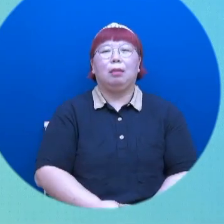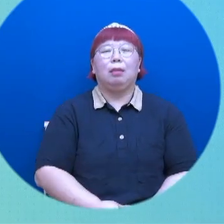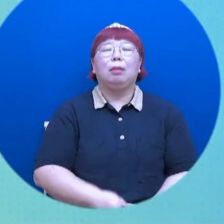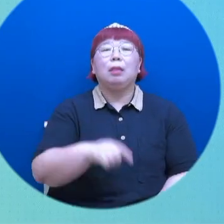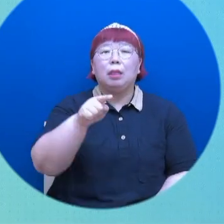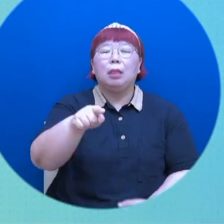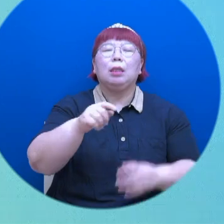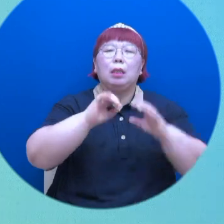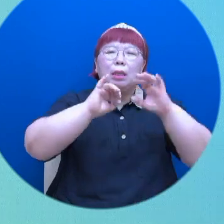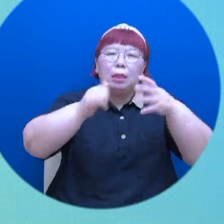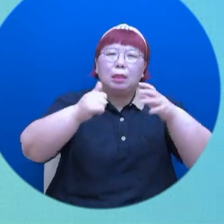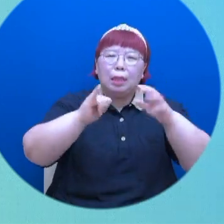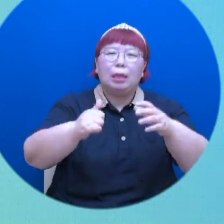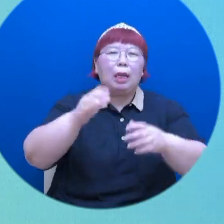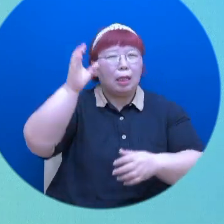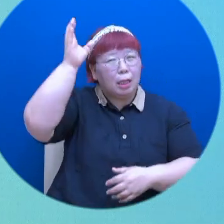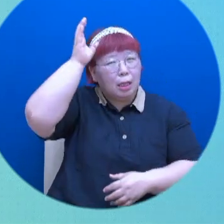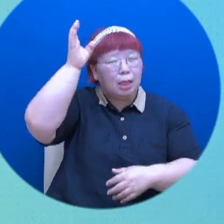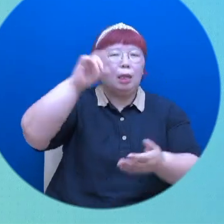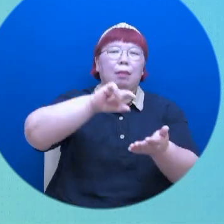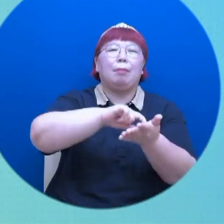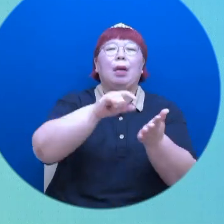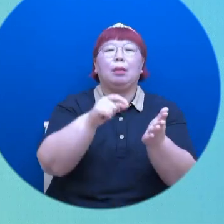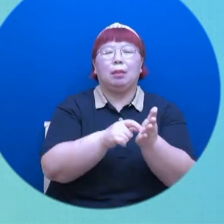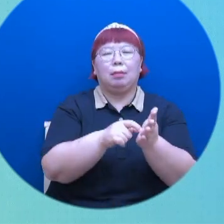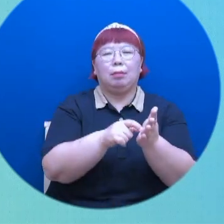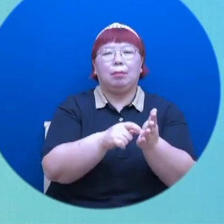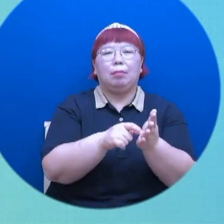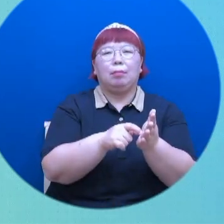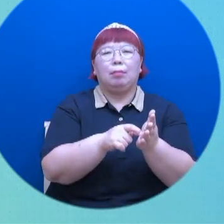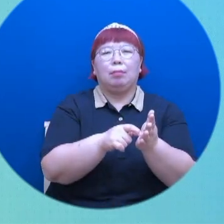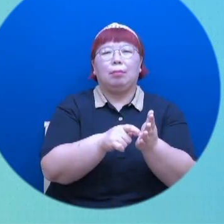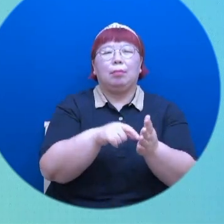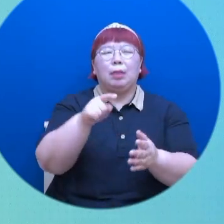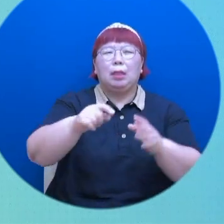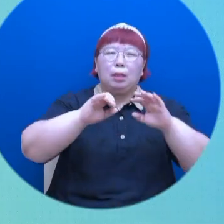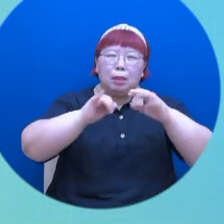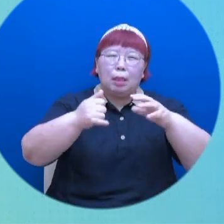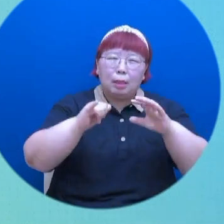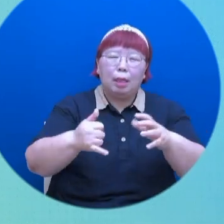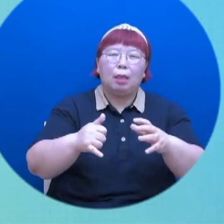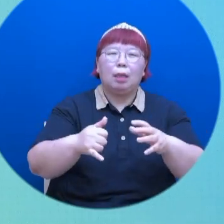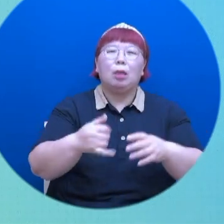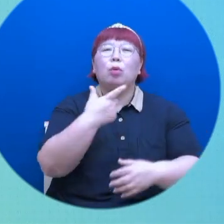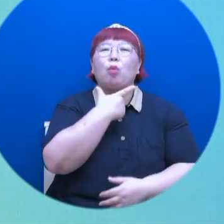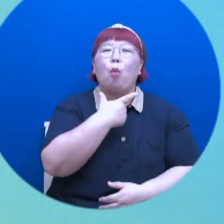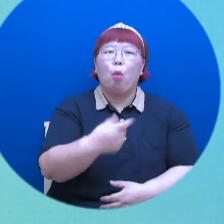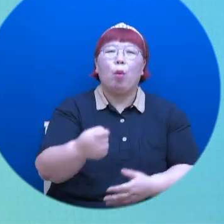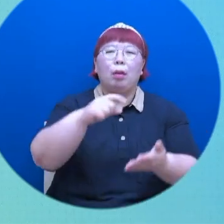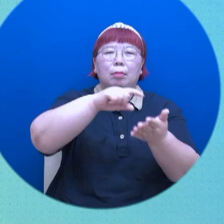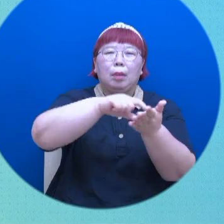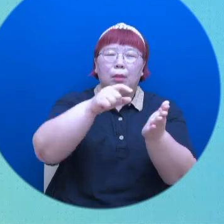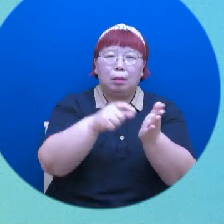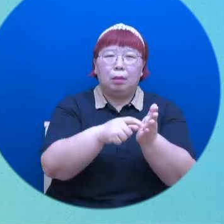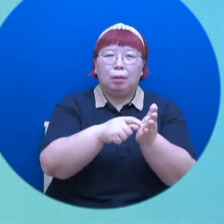이 세상이 기대하는 만큼, 이 세상이 요구하는